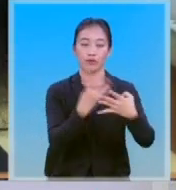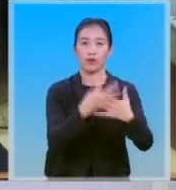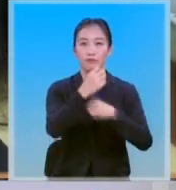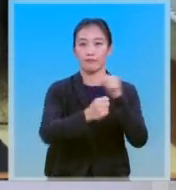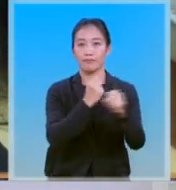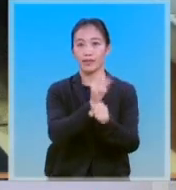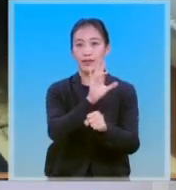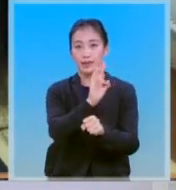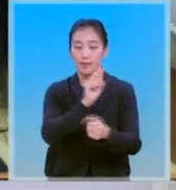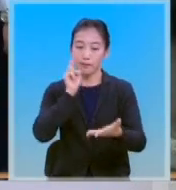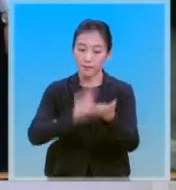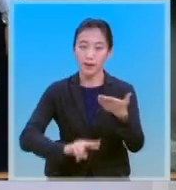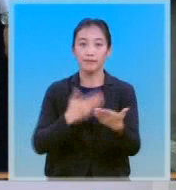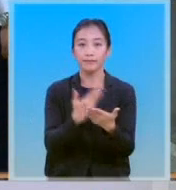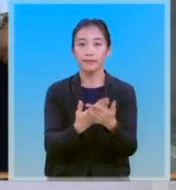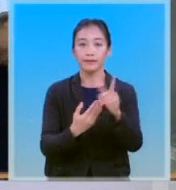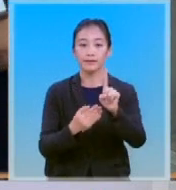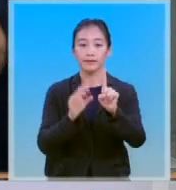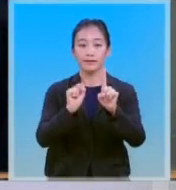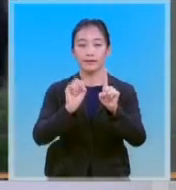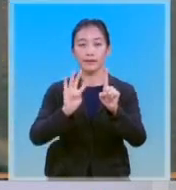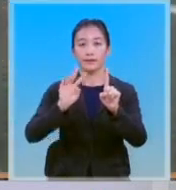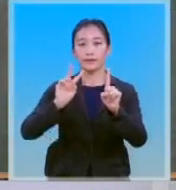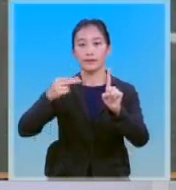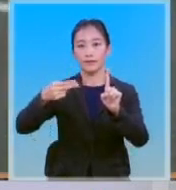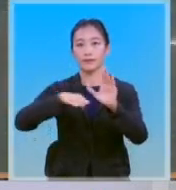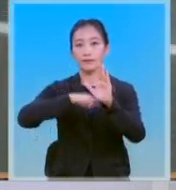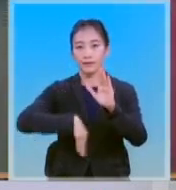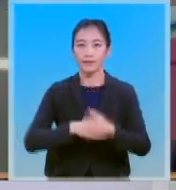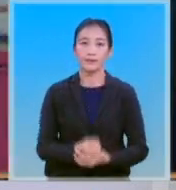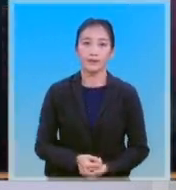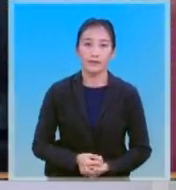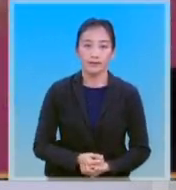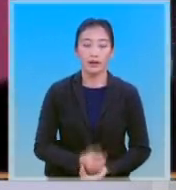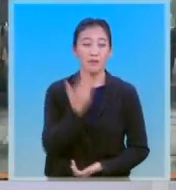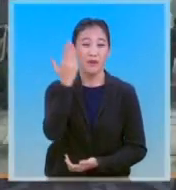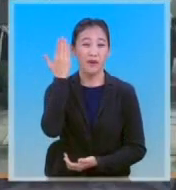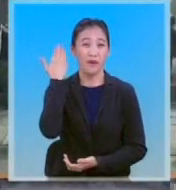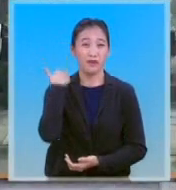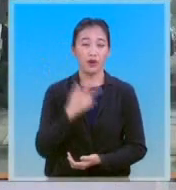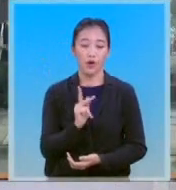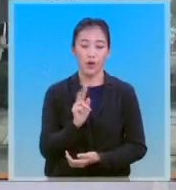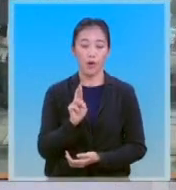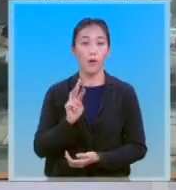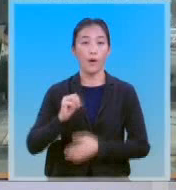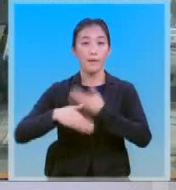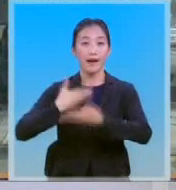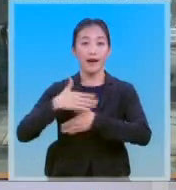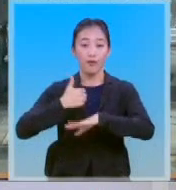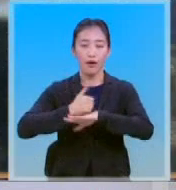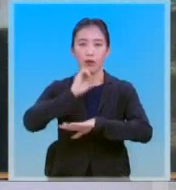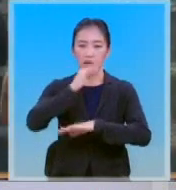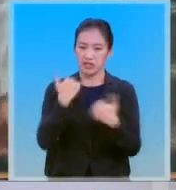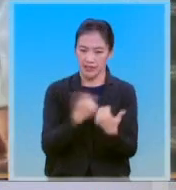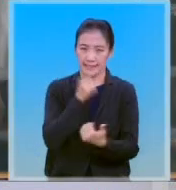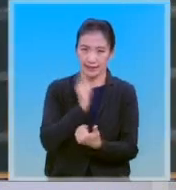ม่เกิน 140,000 บาทค่ะ ก็วันก่อนท่านอธิบดีกรมการค้าภายในให้สัมภาษณ ์ เอาจริงนะเพราะถือว่าตอนนี้สถานการณ์กำลังเดือดร้